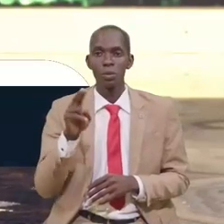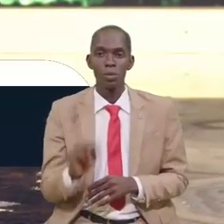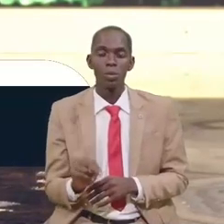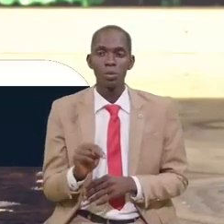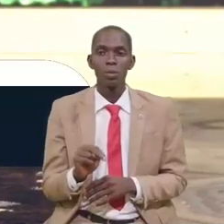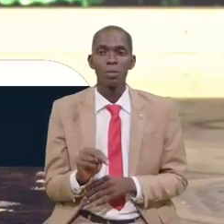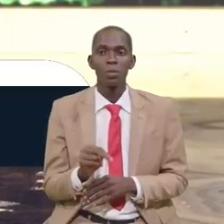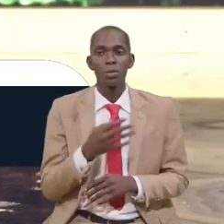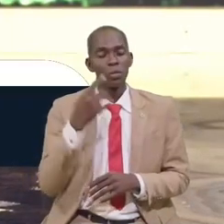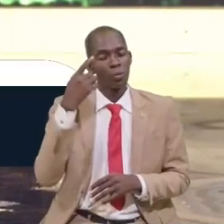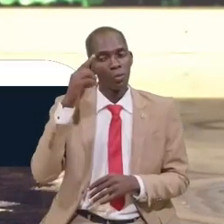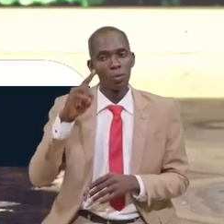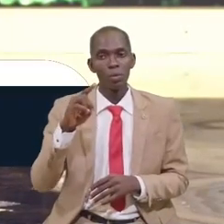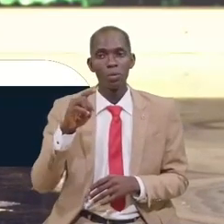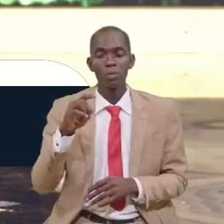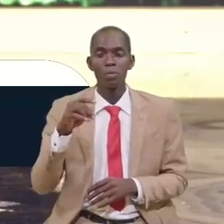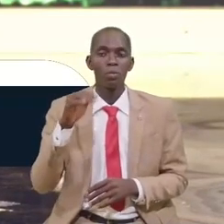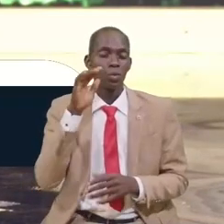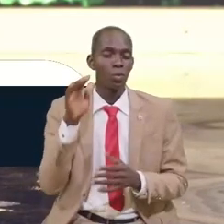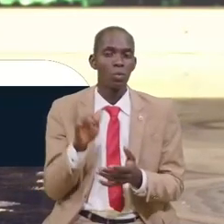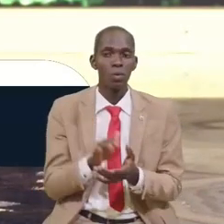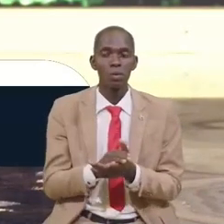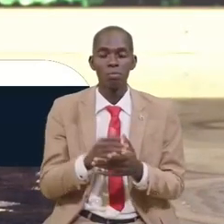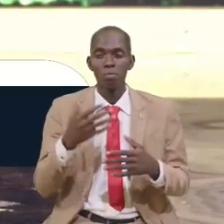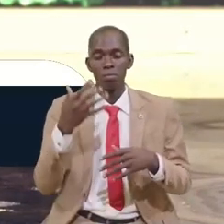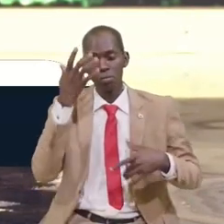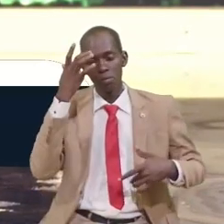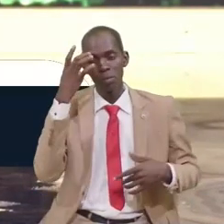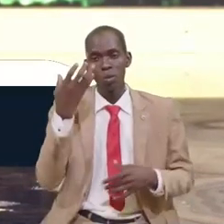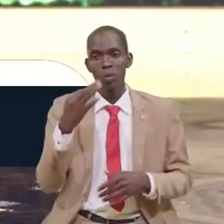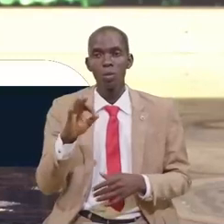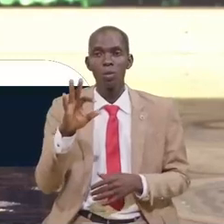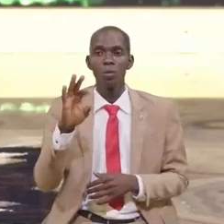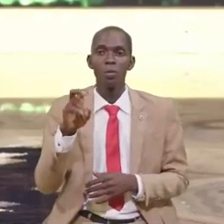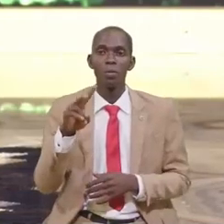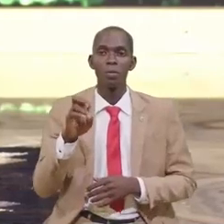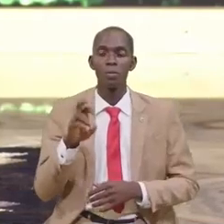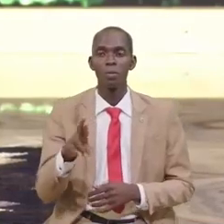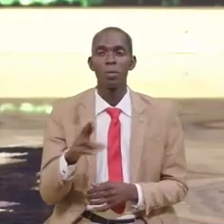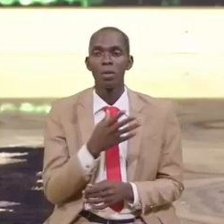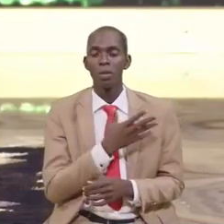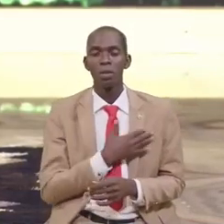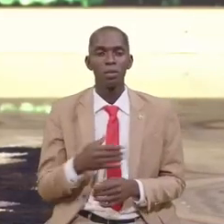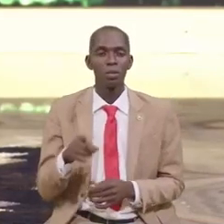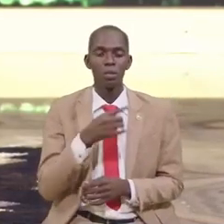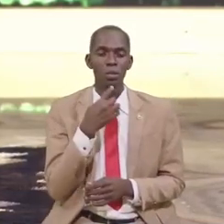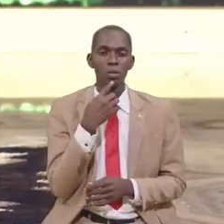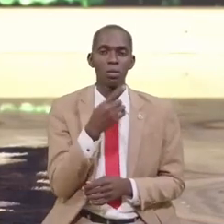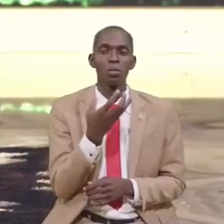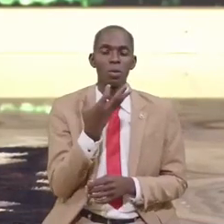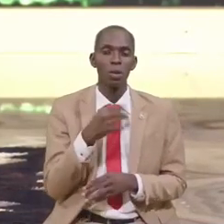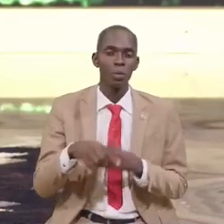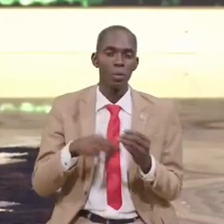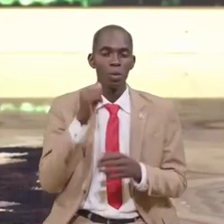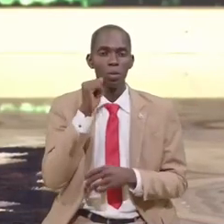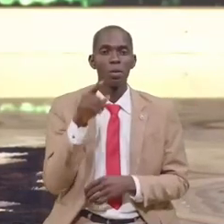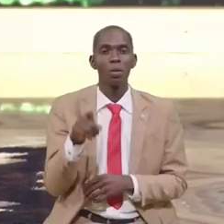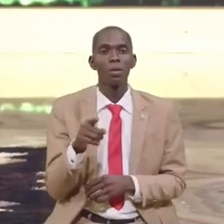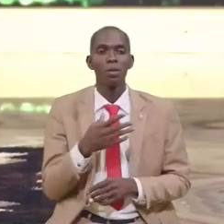de Simon était couchée, ayant la fièvre, et aussitôt on parla d'elle à Jésus.